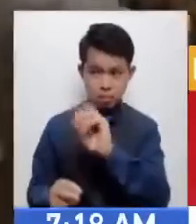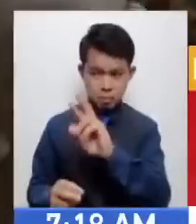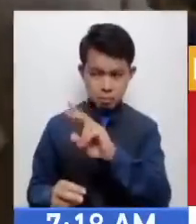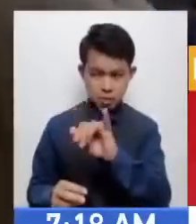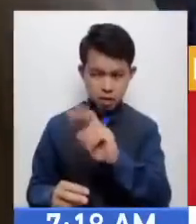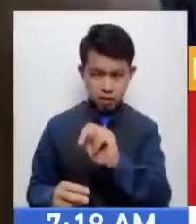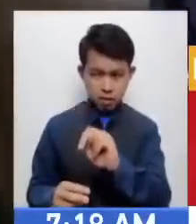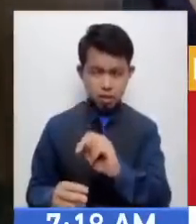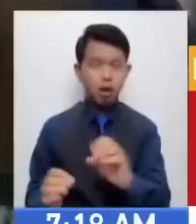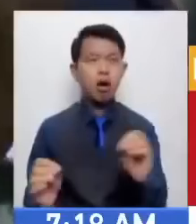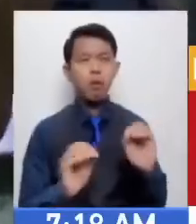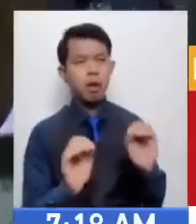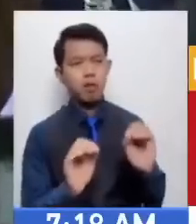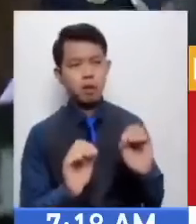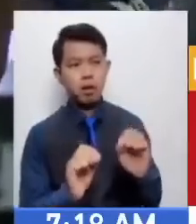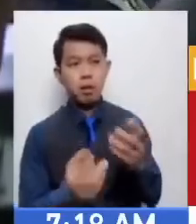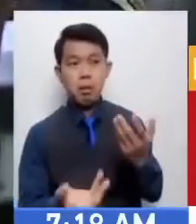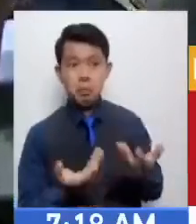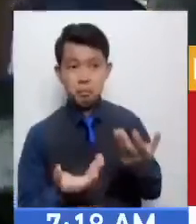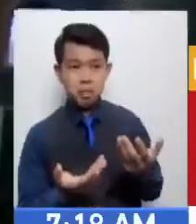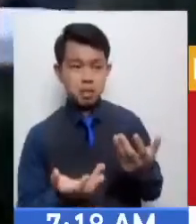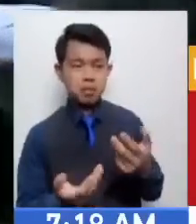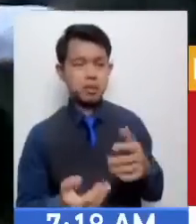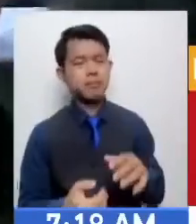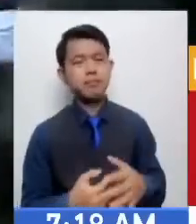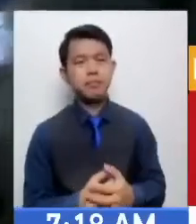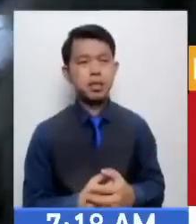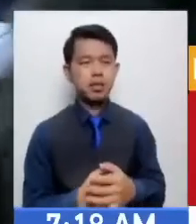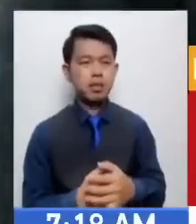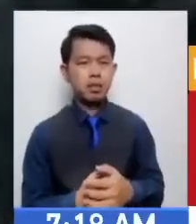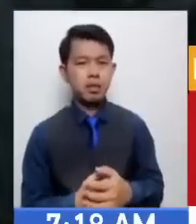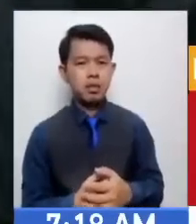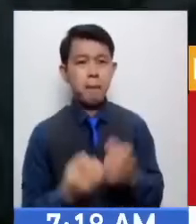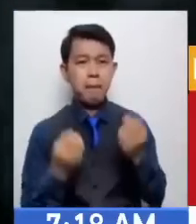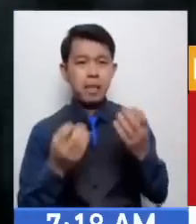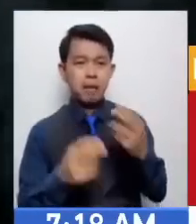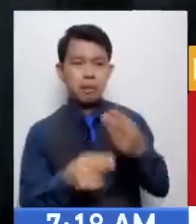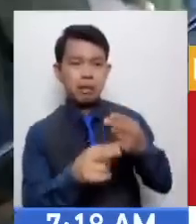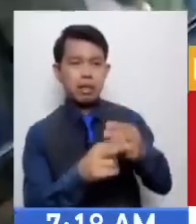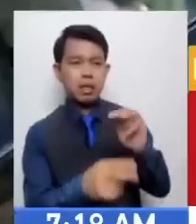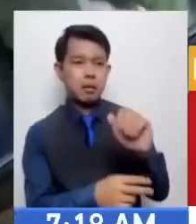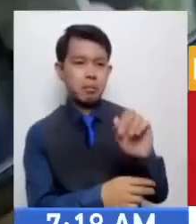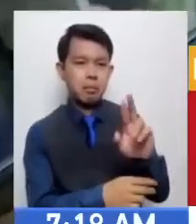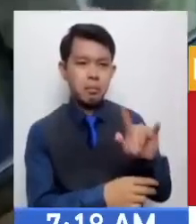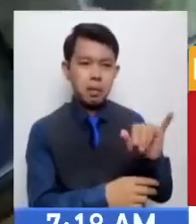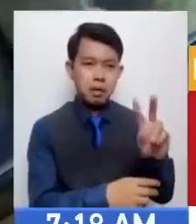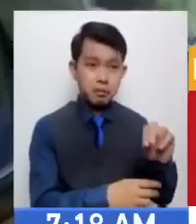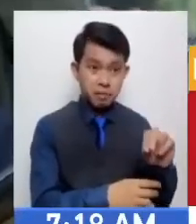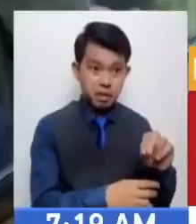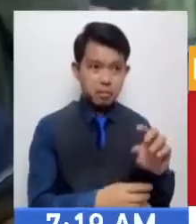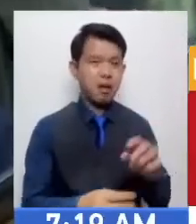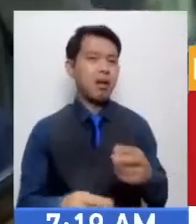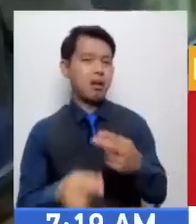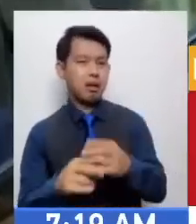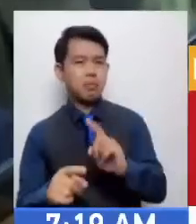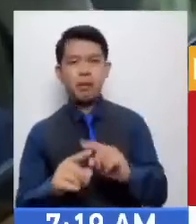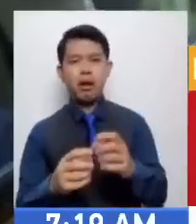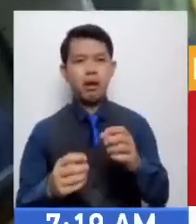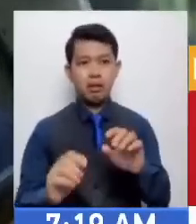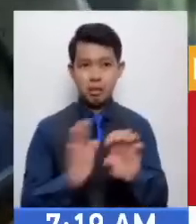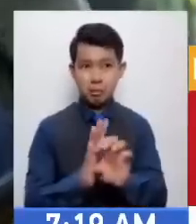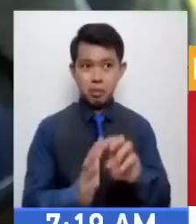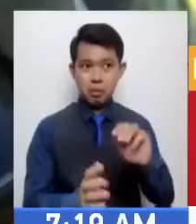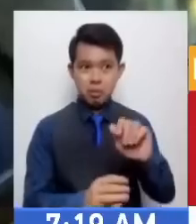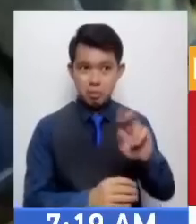Maaring meron pero ewan ko kung Marvin at sin. Maraming Marvin. Si Marvin Agustin yung artista, di ba? Wala namang kinalaman nun